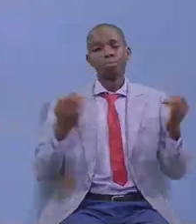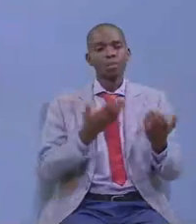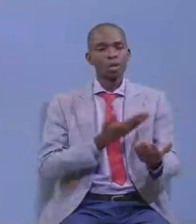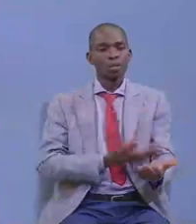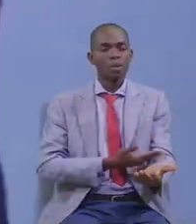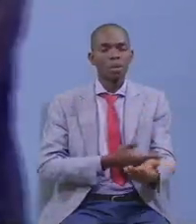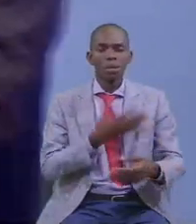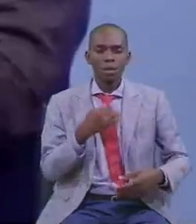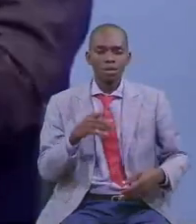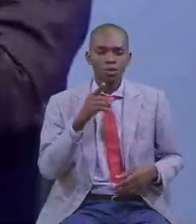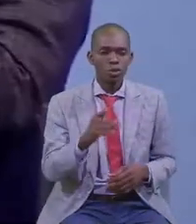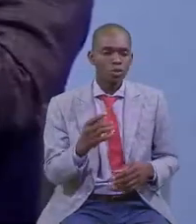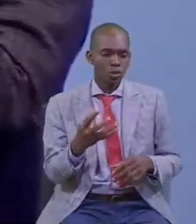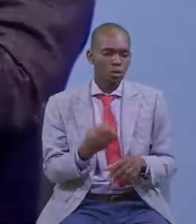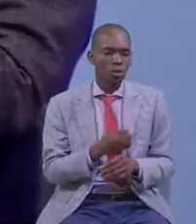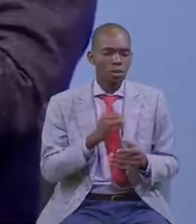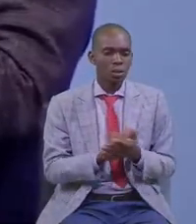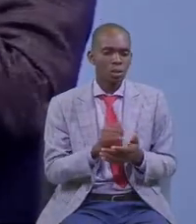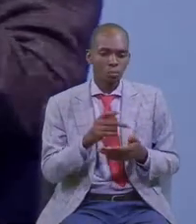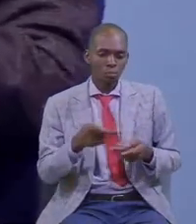et tu prends un passage des Écritures,